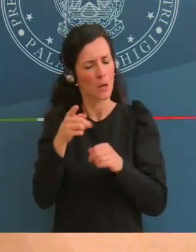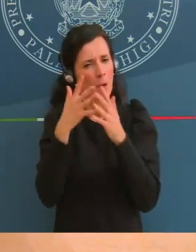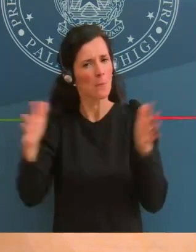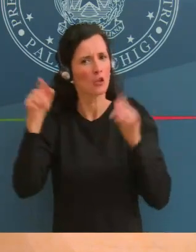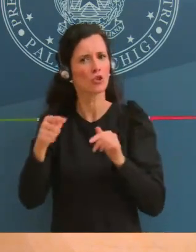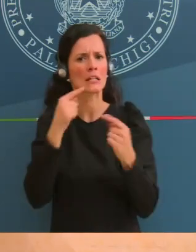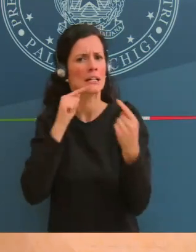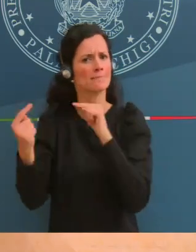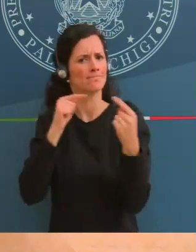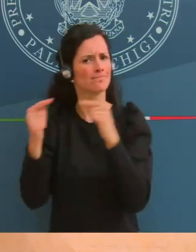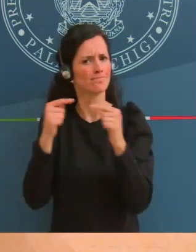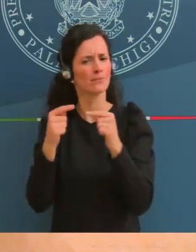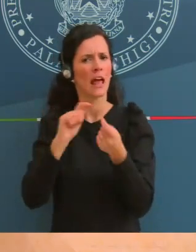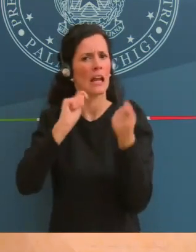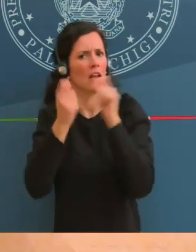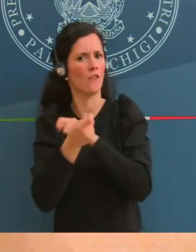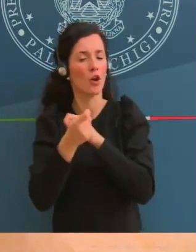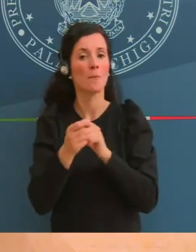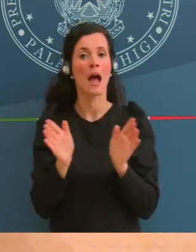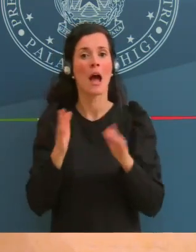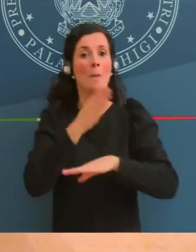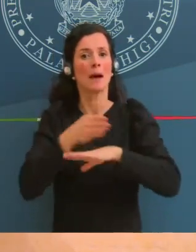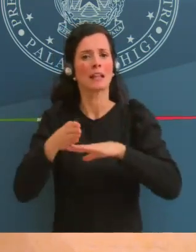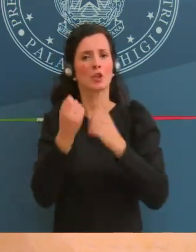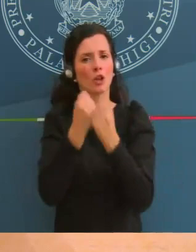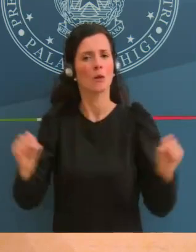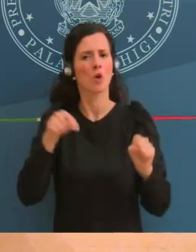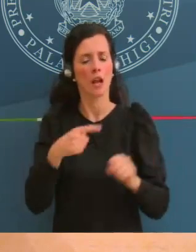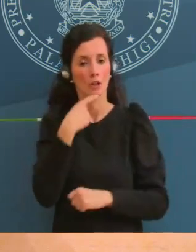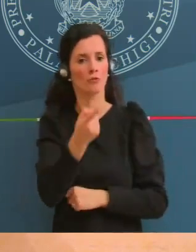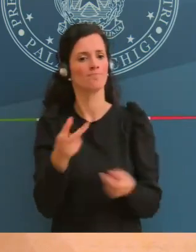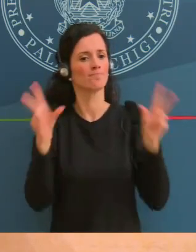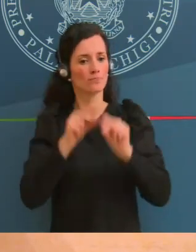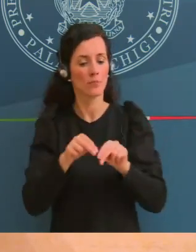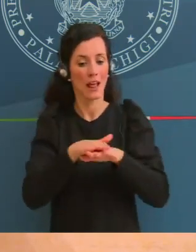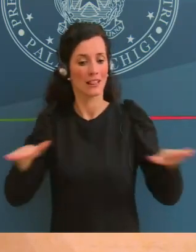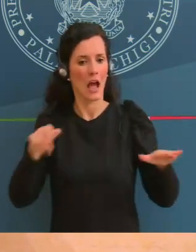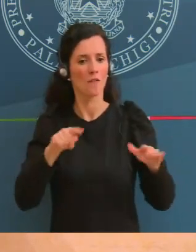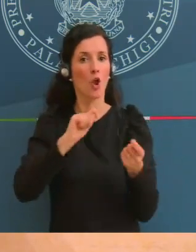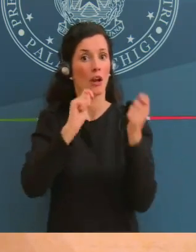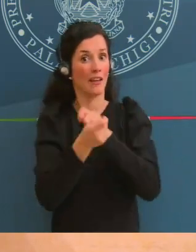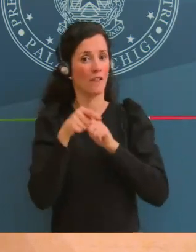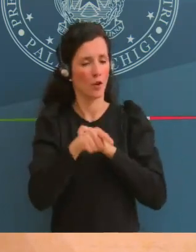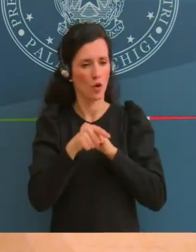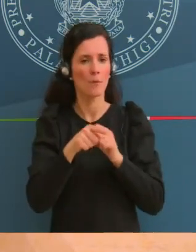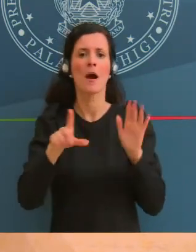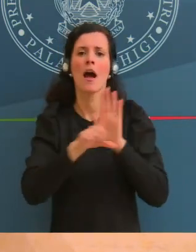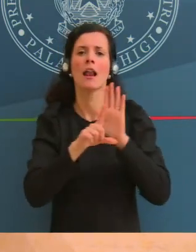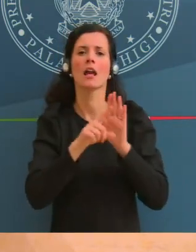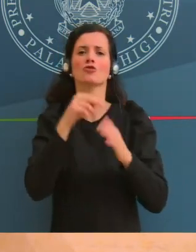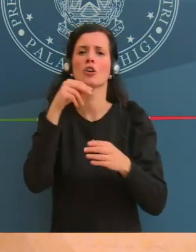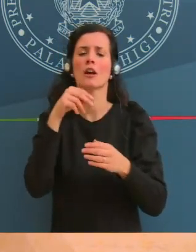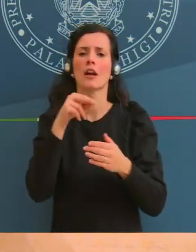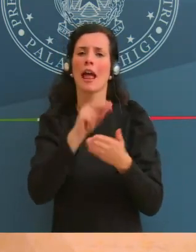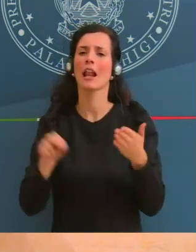legge elettorale possono essere un problema per lo sviluppo per la ripresa del paese ecco allora noi le chiediamo se intende